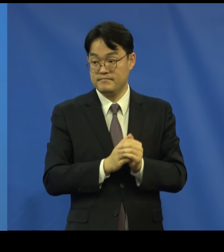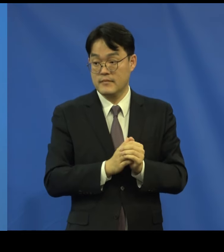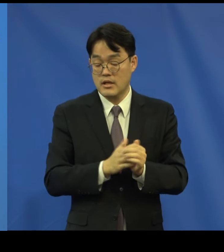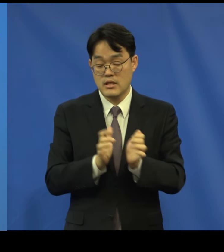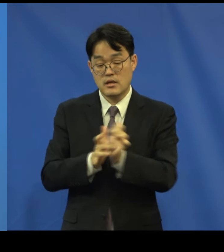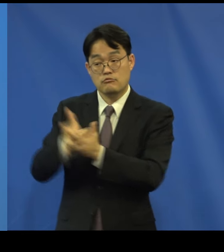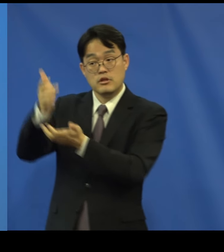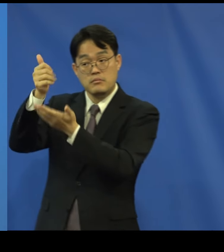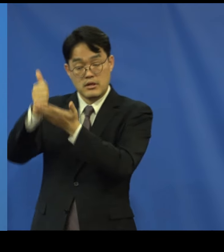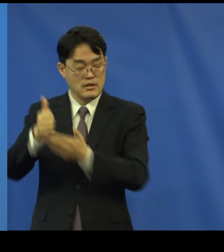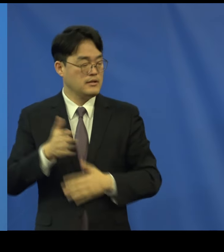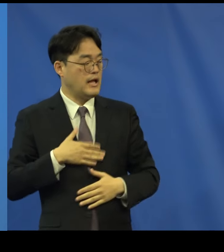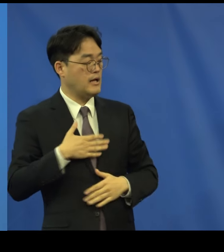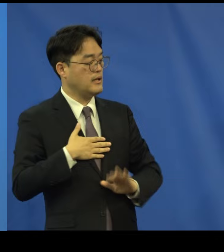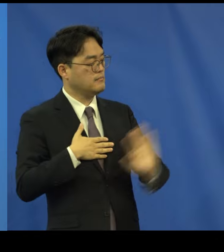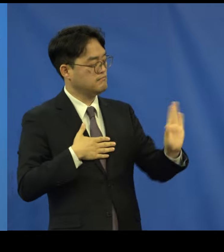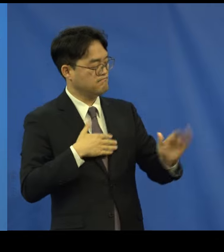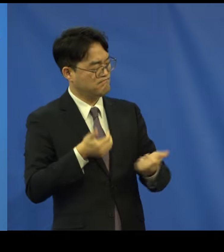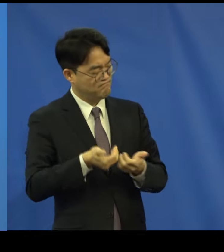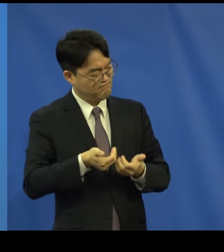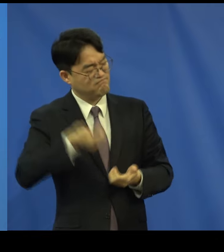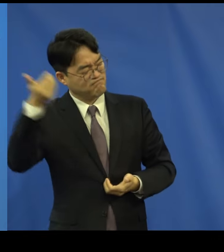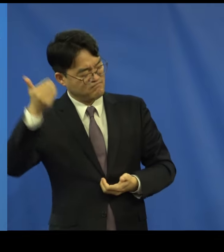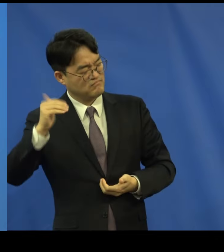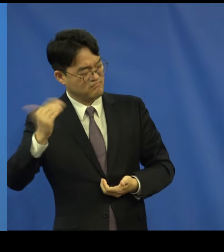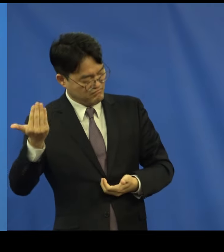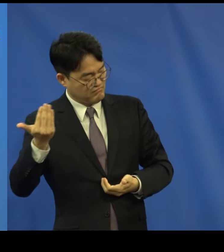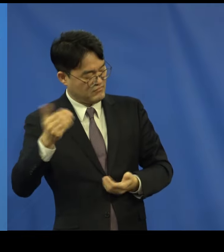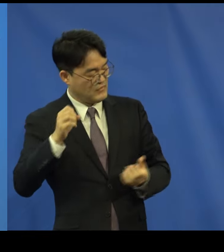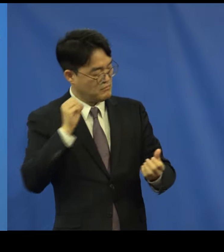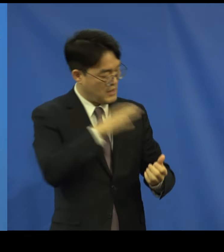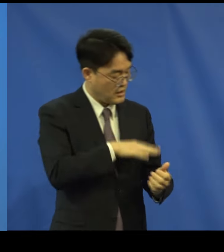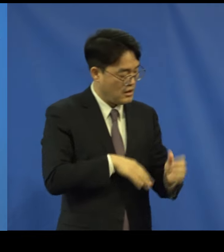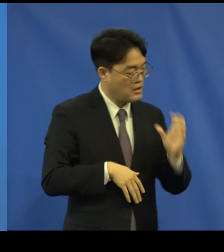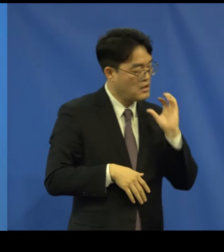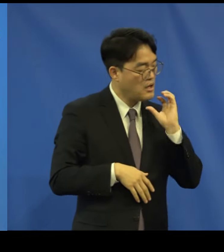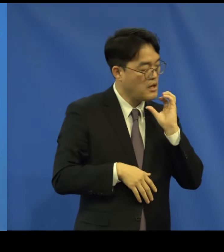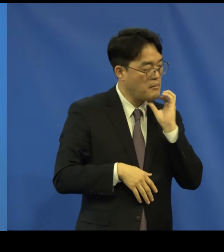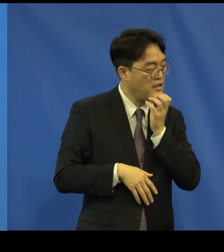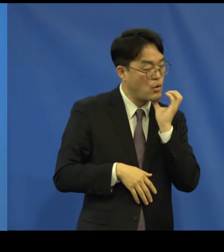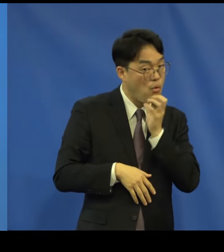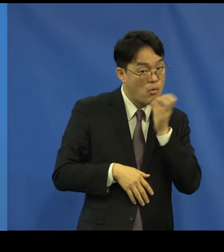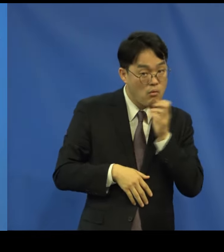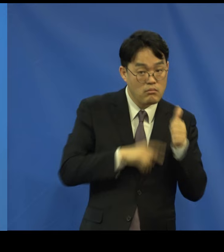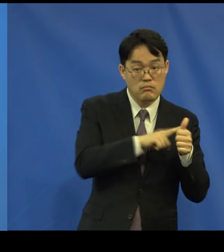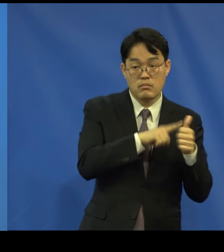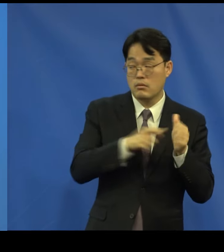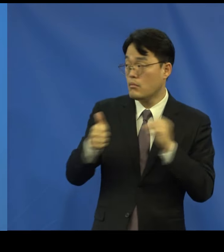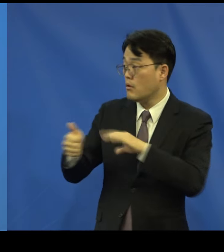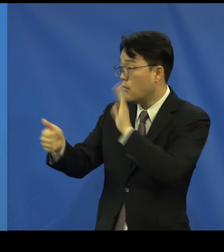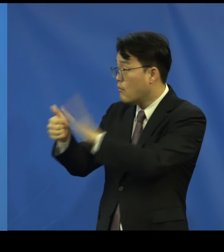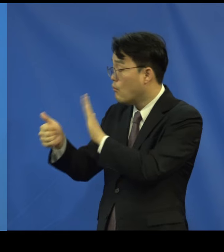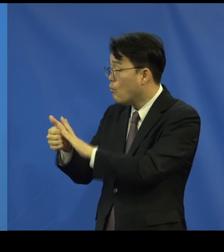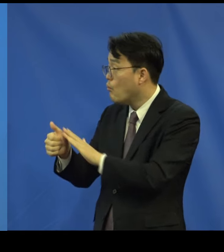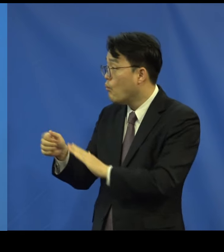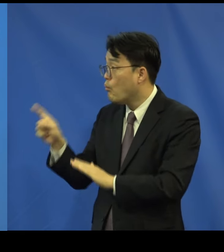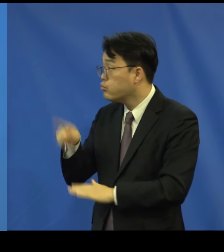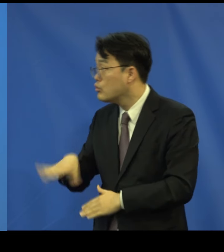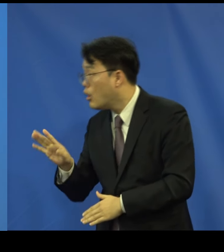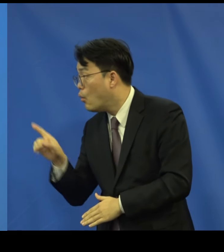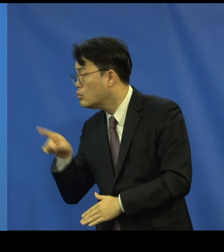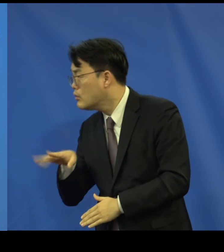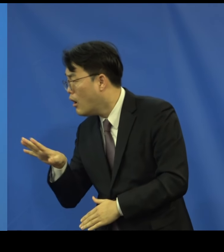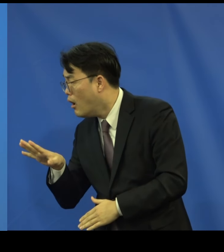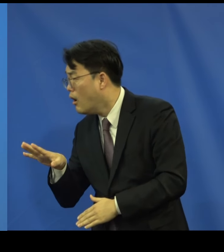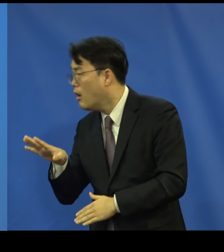예수님이 이제 떠나실 것을 얘기하시니까 베드로가 그런 얘기합니다. 주여 어디로 가시나이까? 이게 유명한